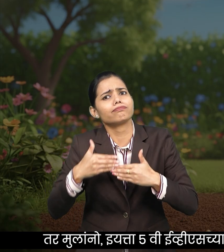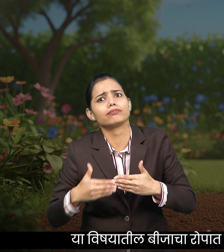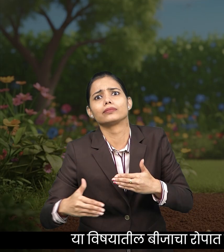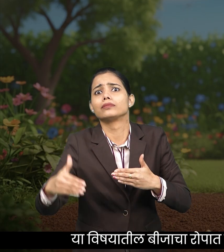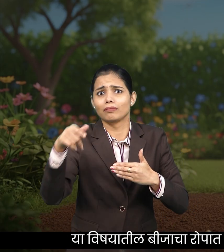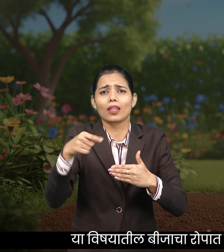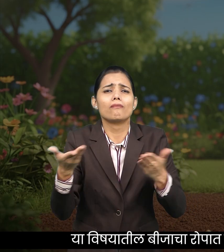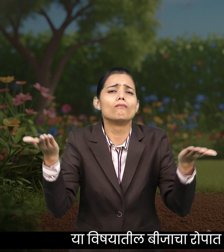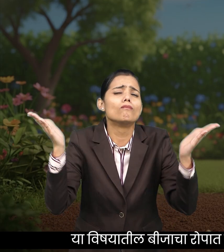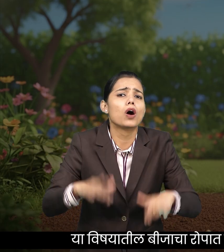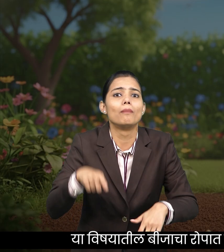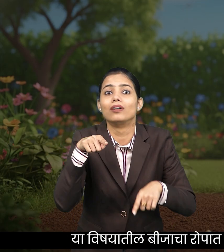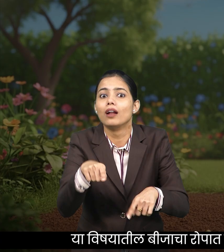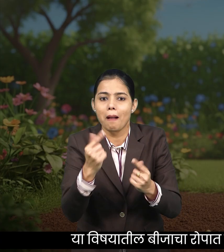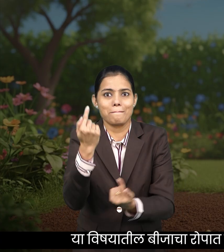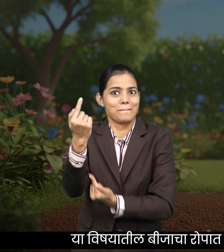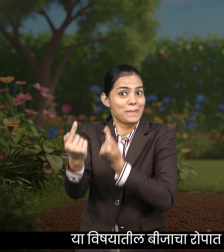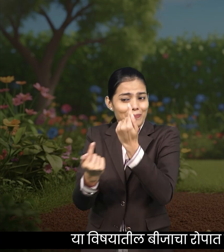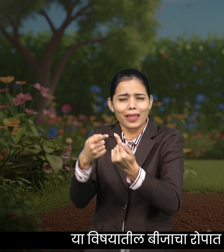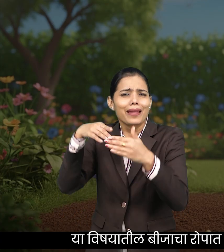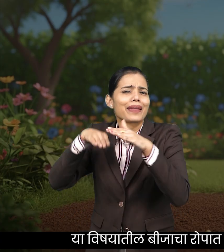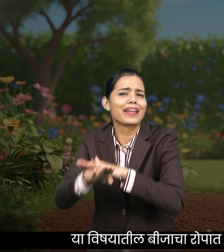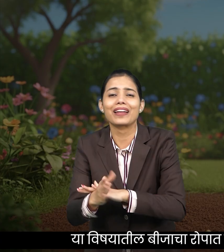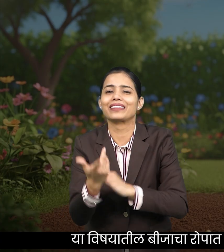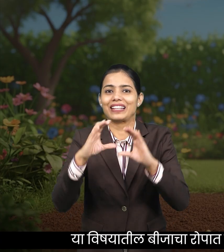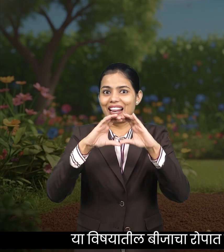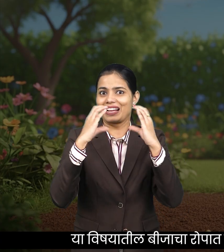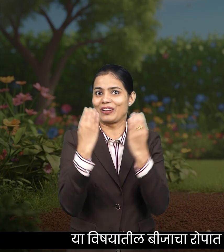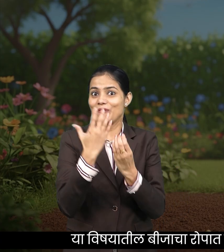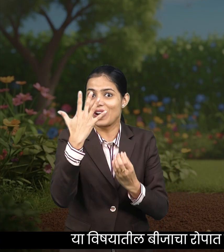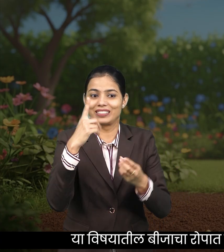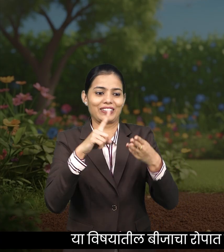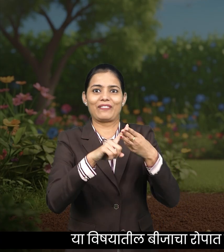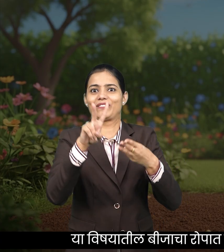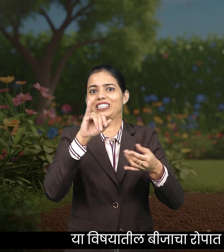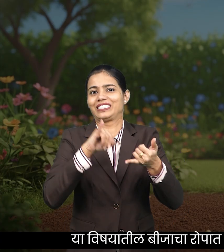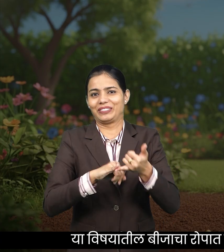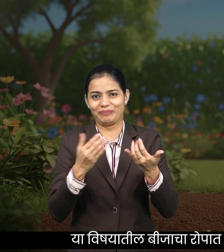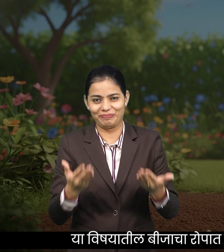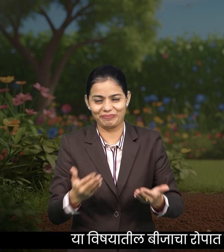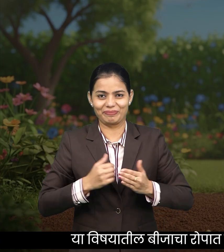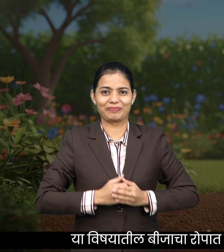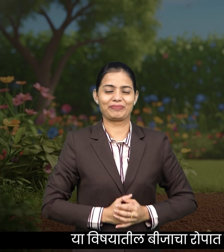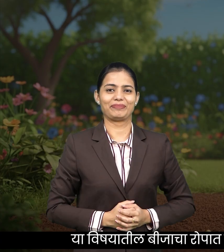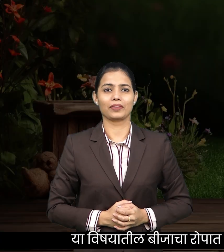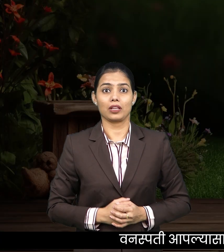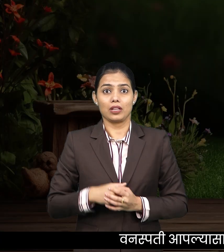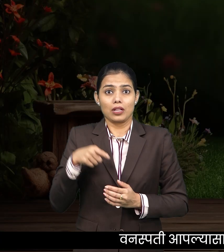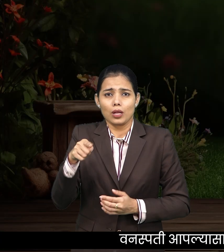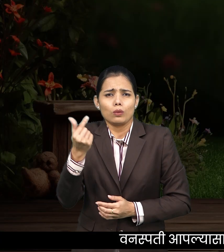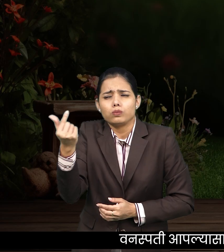चक्र या विषयातील बीजाचा रोपात होणारा हा अद्भुत प्रवास जाणून